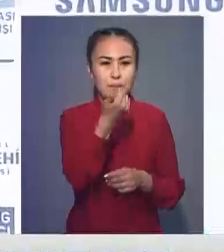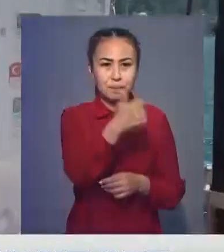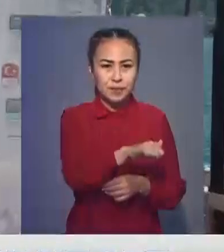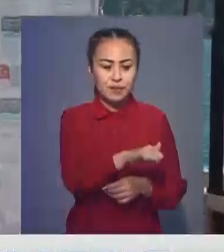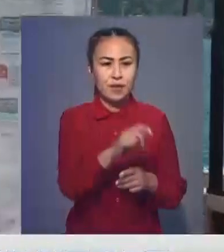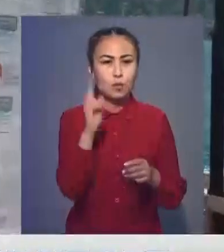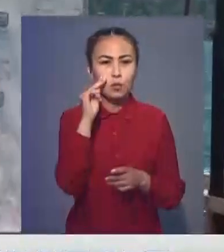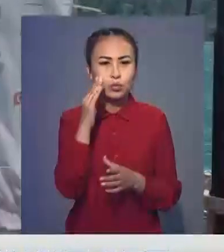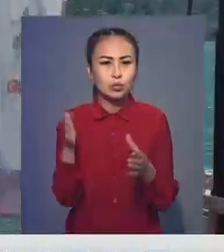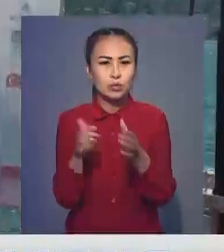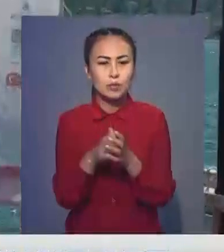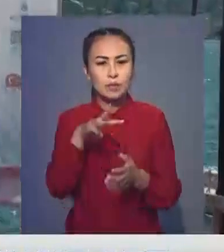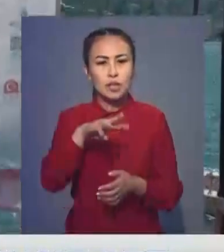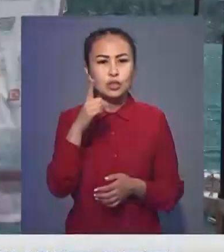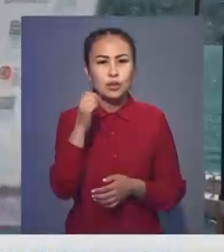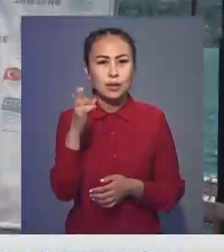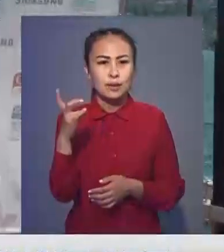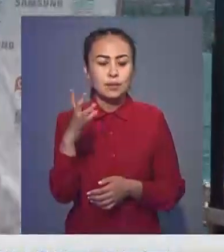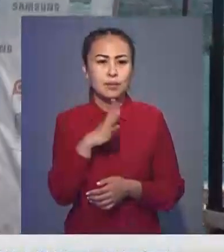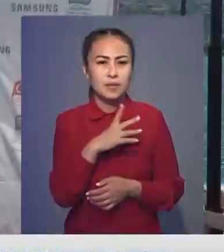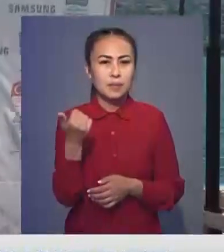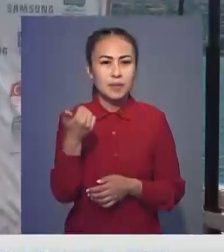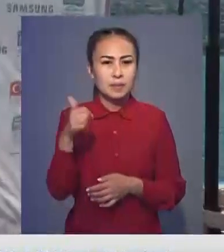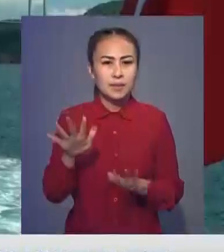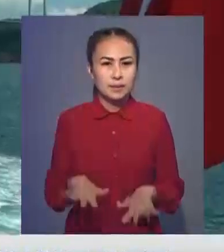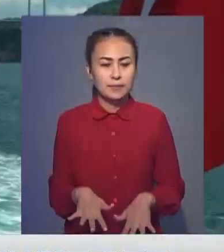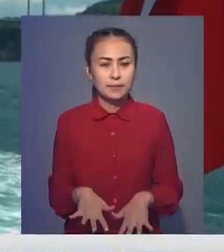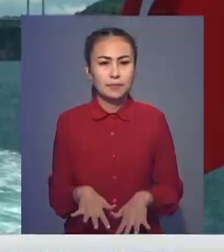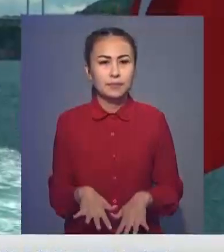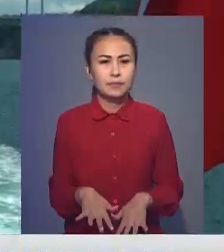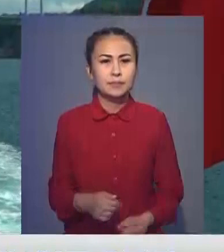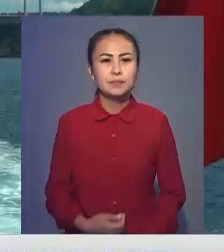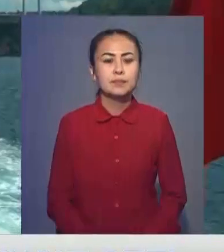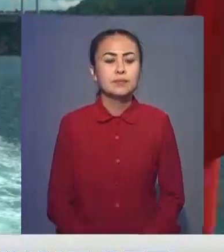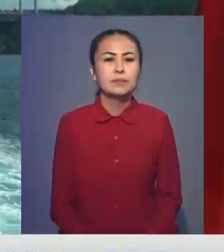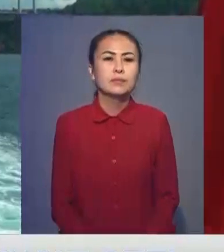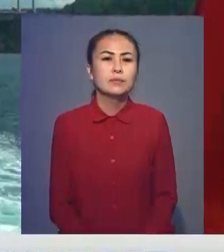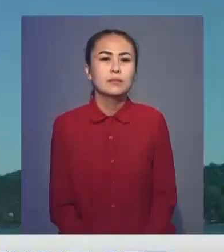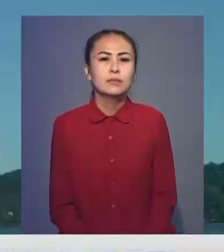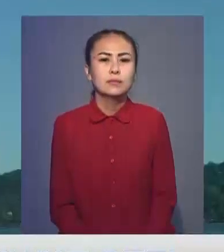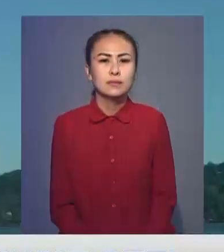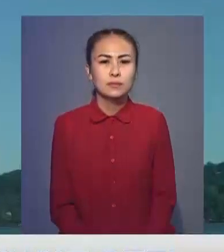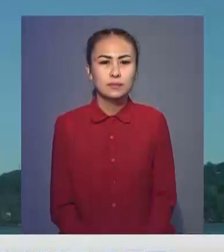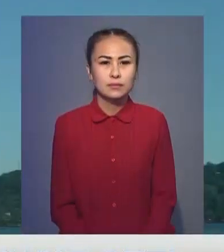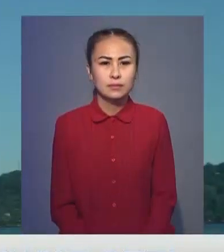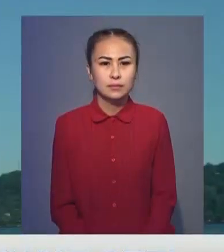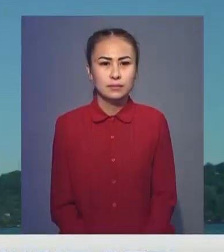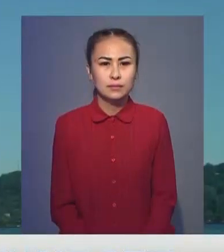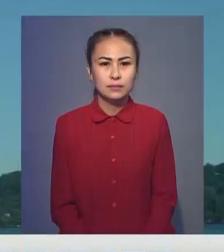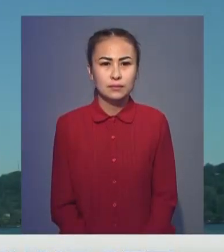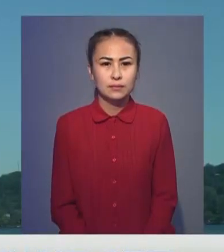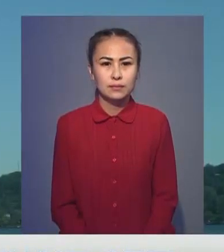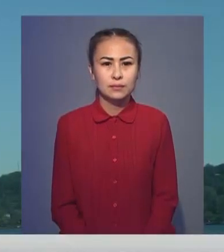Ерлер арасында Мелих Шах Дүген мәреге бірінші болып жетті. Меруерт Қанағат, Көкәлпия мен Түркия Ыстамбұлдан.